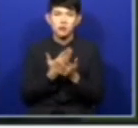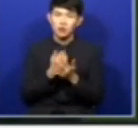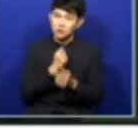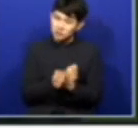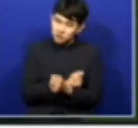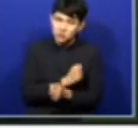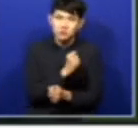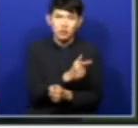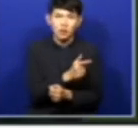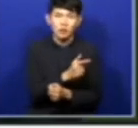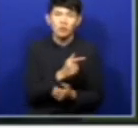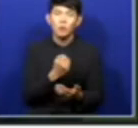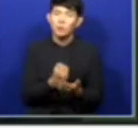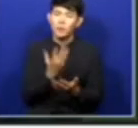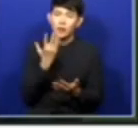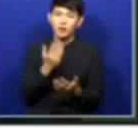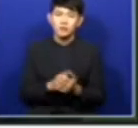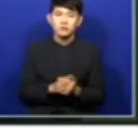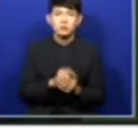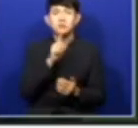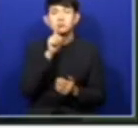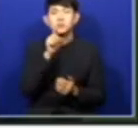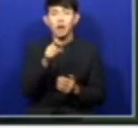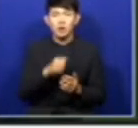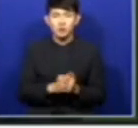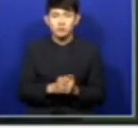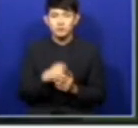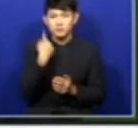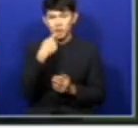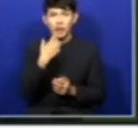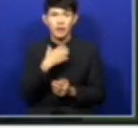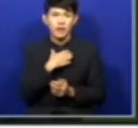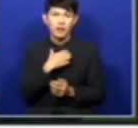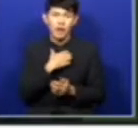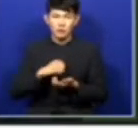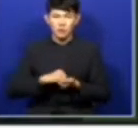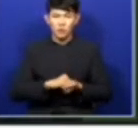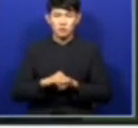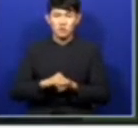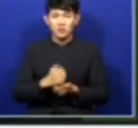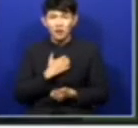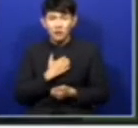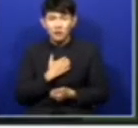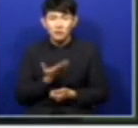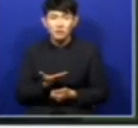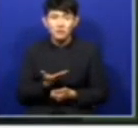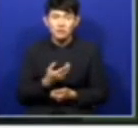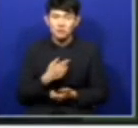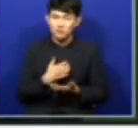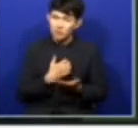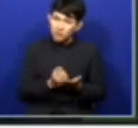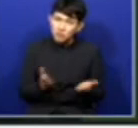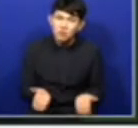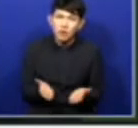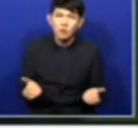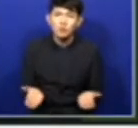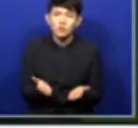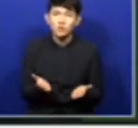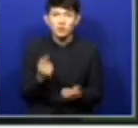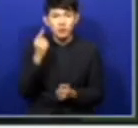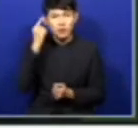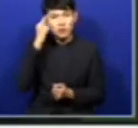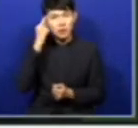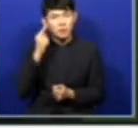ายถามว่าแล้วอย่างนี้ใครเขาจะไปให้ความร่วมมือใครเขาอยากจะสนับสนุนในการที่จะสร้างพื้น